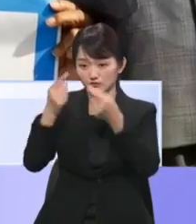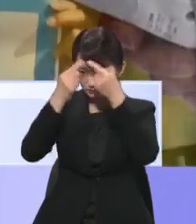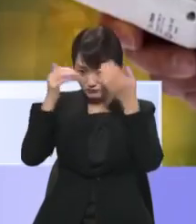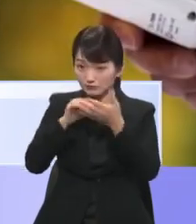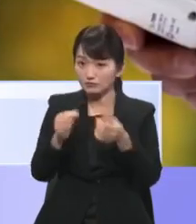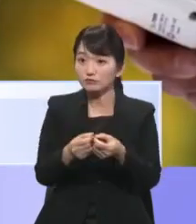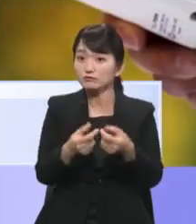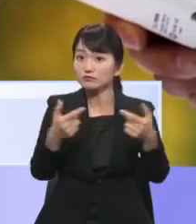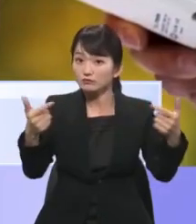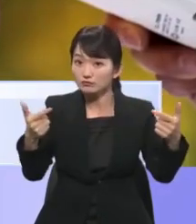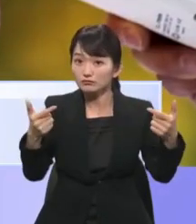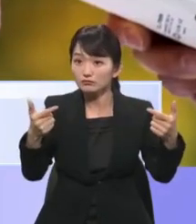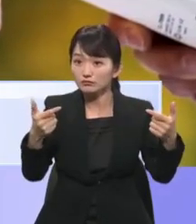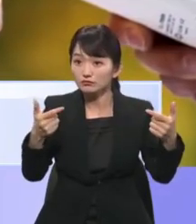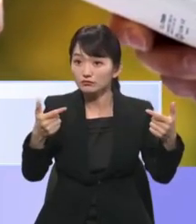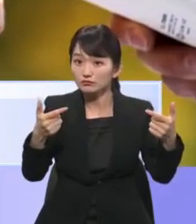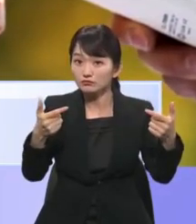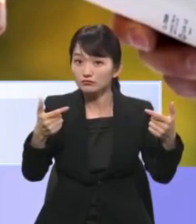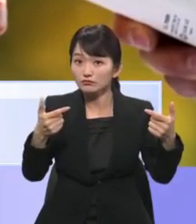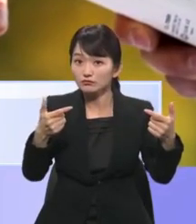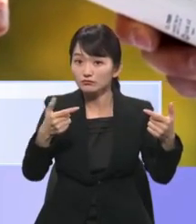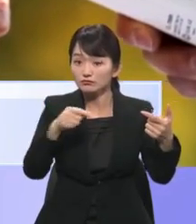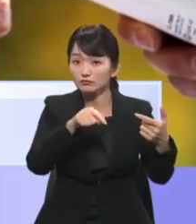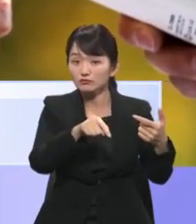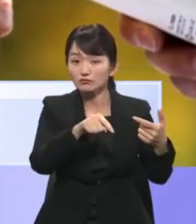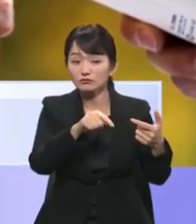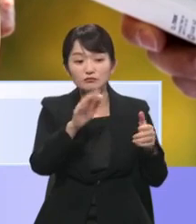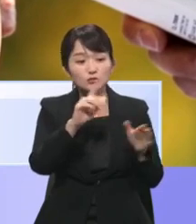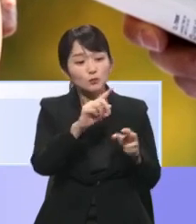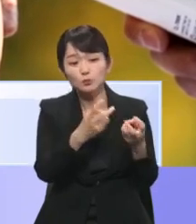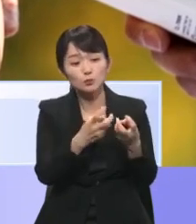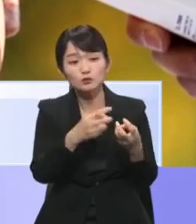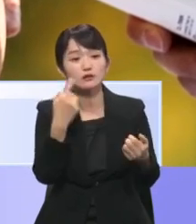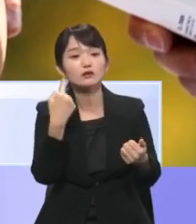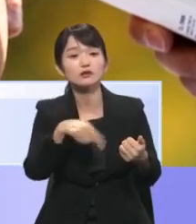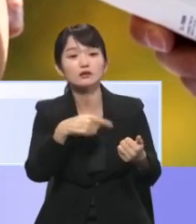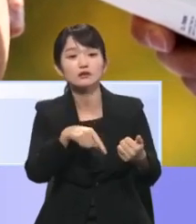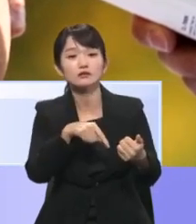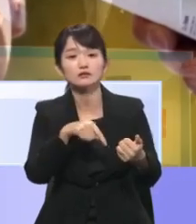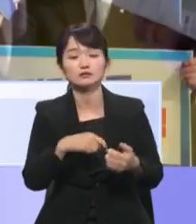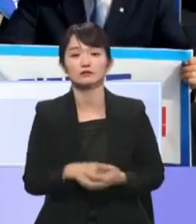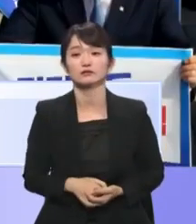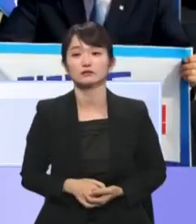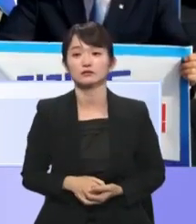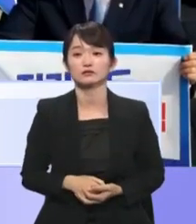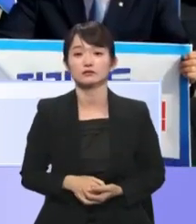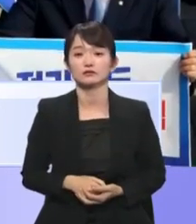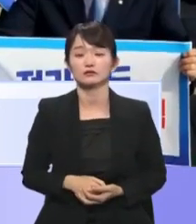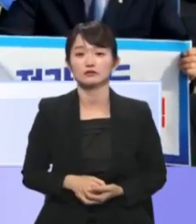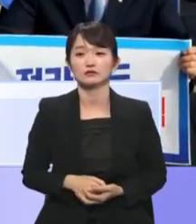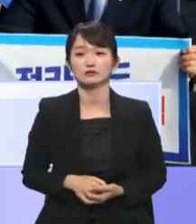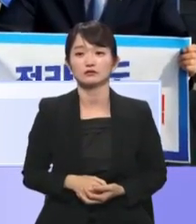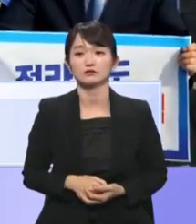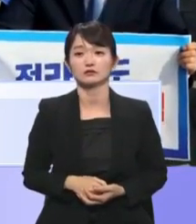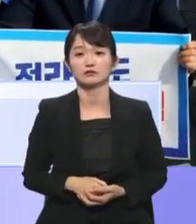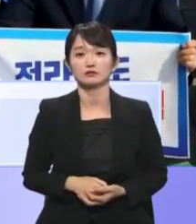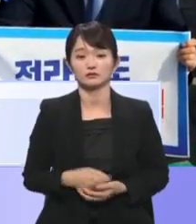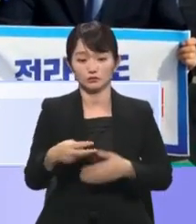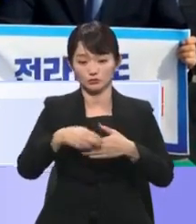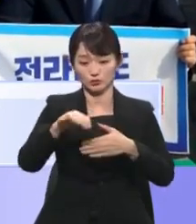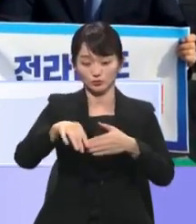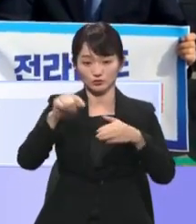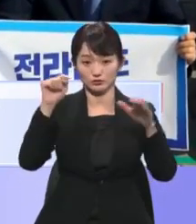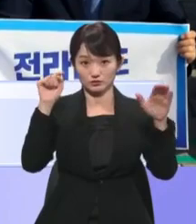늘어난 의사 의대생들을 누가 어떻게 가르칠 것이며 그고 그들이 말하자면 이제 의료 일선에가 가지고